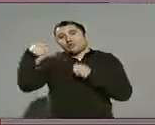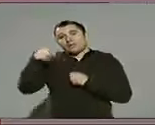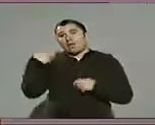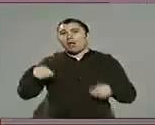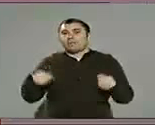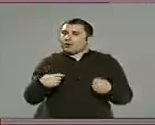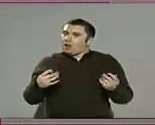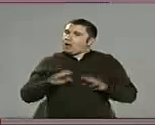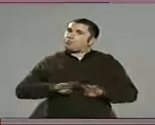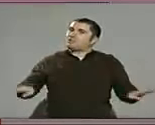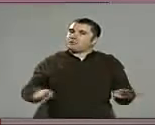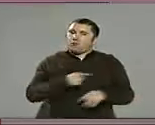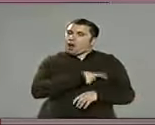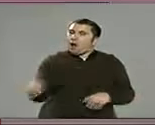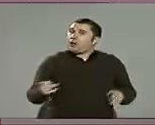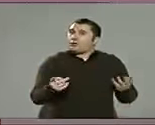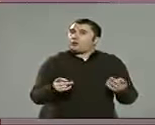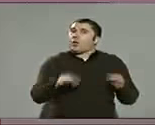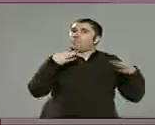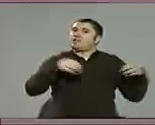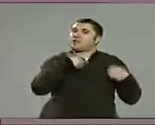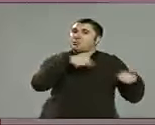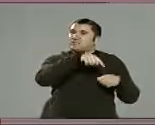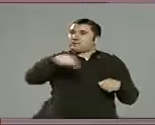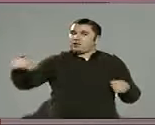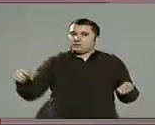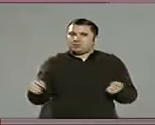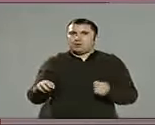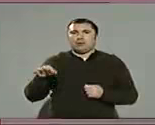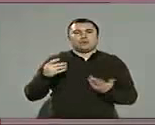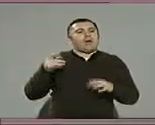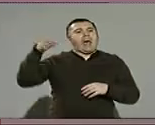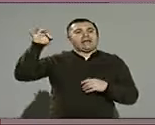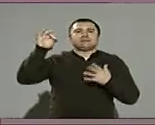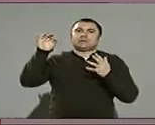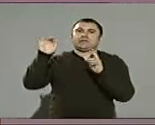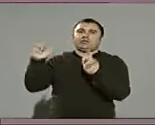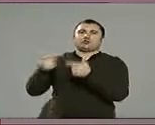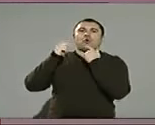alle Ministerpräsidenten, Ministerpräsidenten auch gute Kanzlerkandidaten. Wisst ihr, was mir aufgefallen ist? Der Einzige, der widersprochen hat, war Erwin.